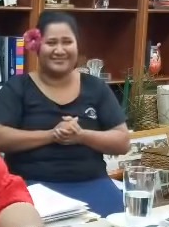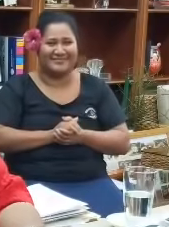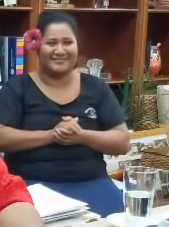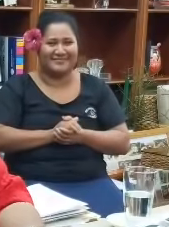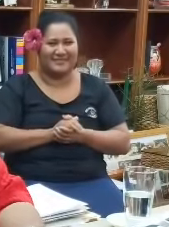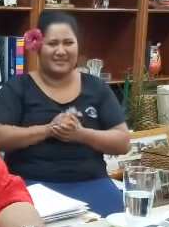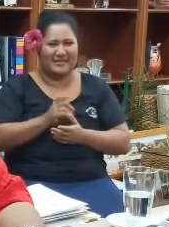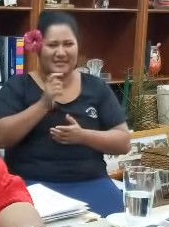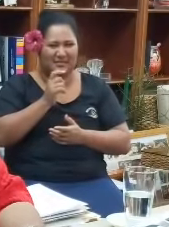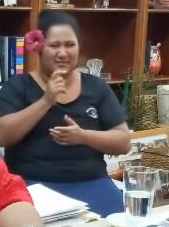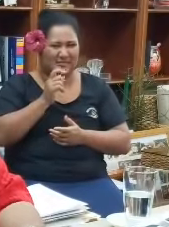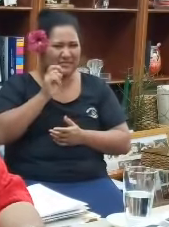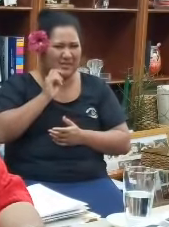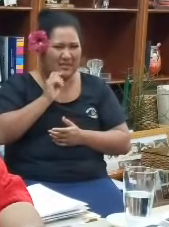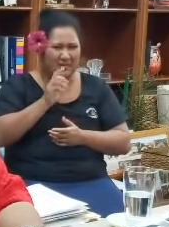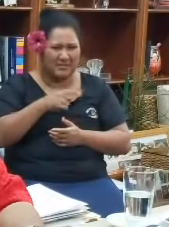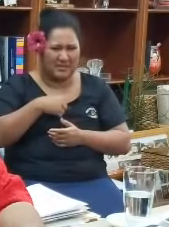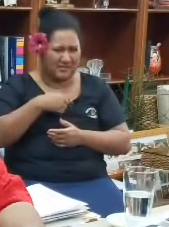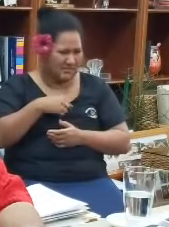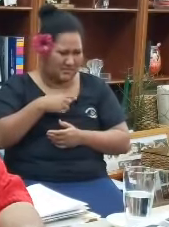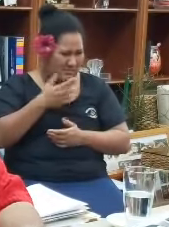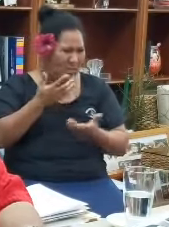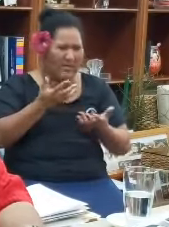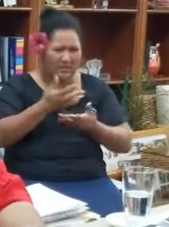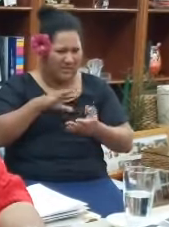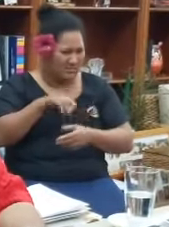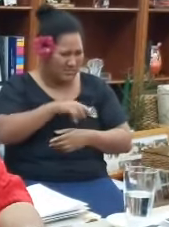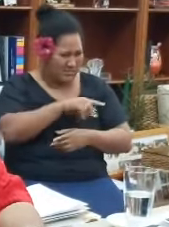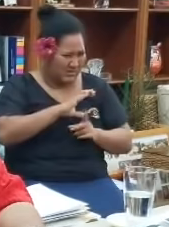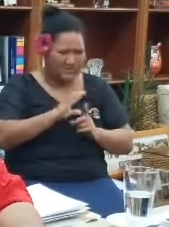E mania o profesa o ingei ko inga anga.